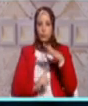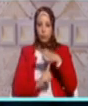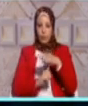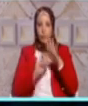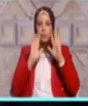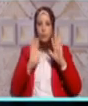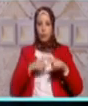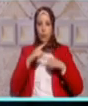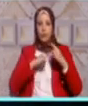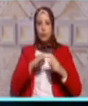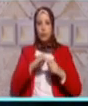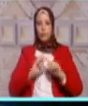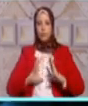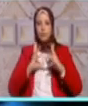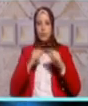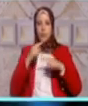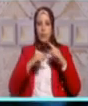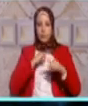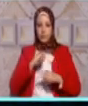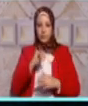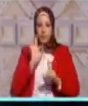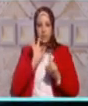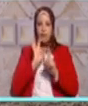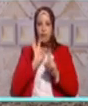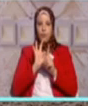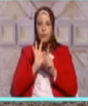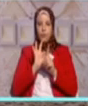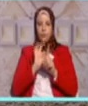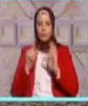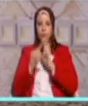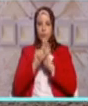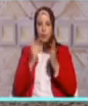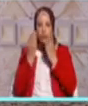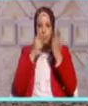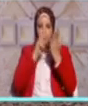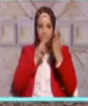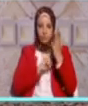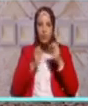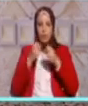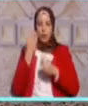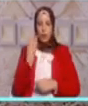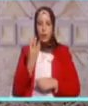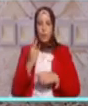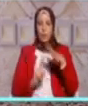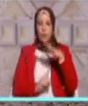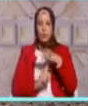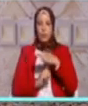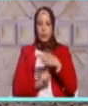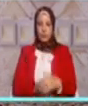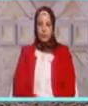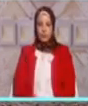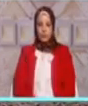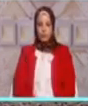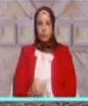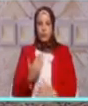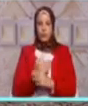البعد الاستدامة في كهدف من أهداف المقرر، وبتوجه معظم المشروعات ناحية الموضوع